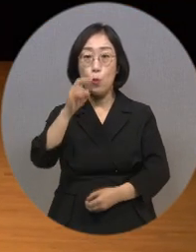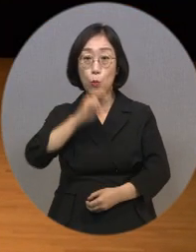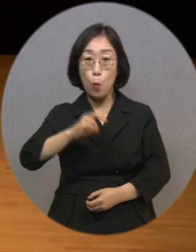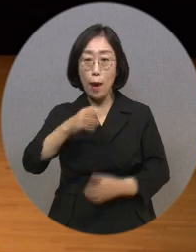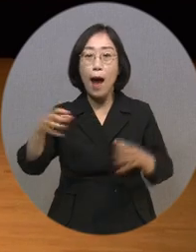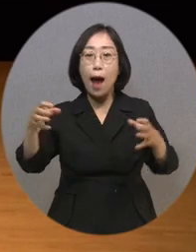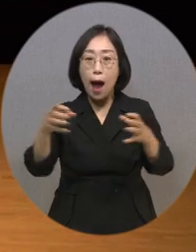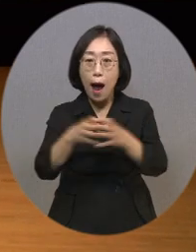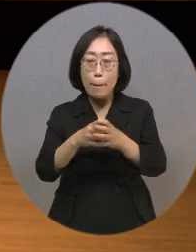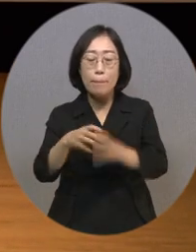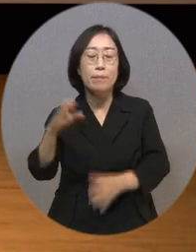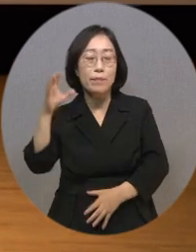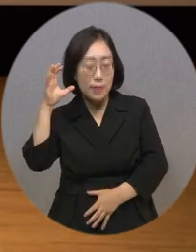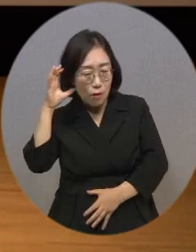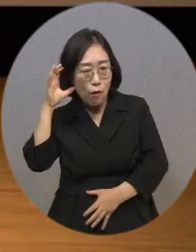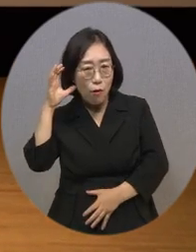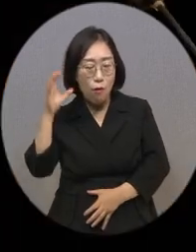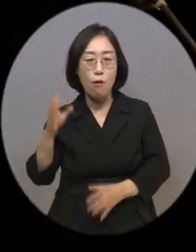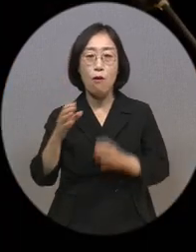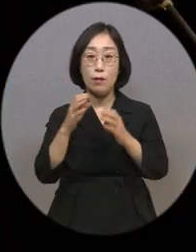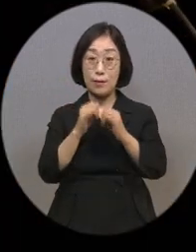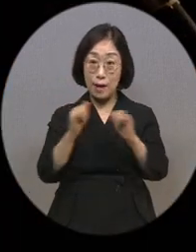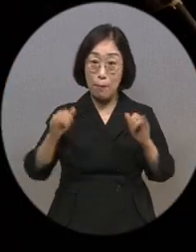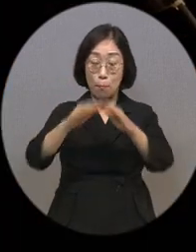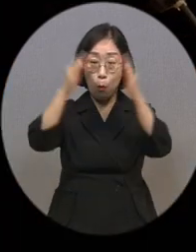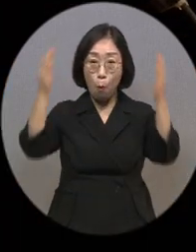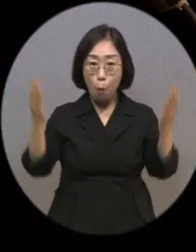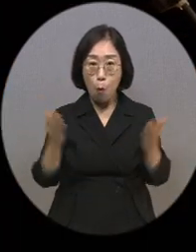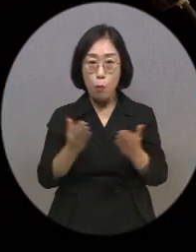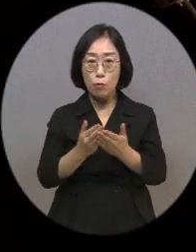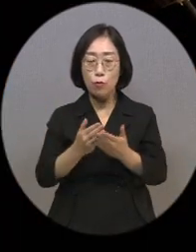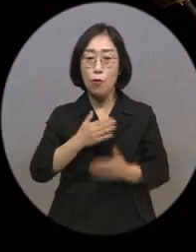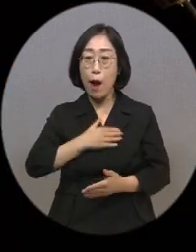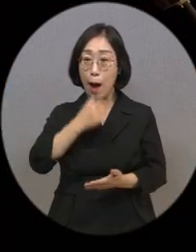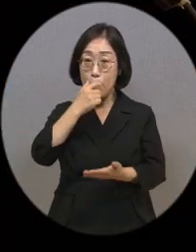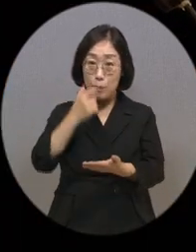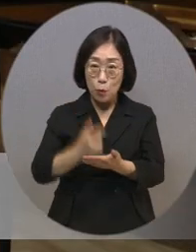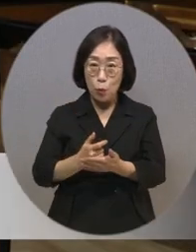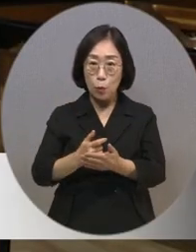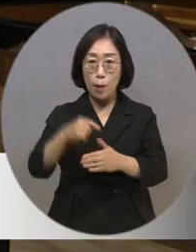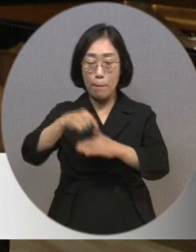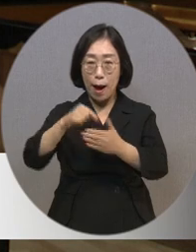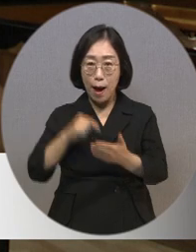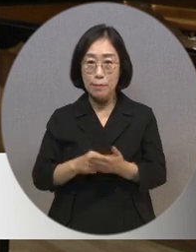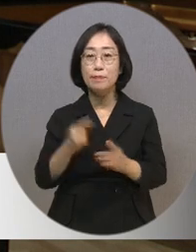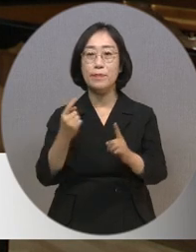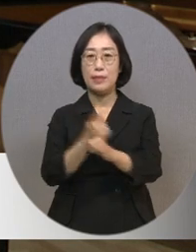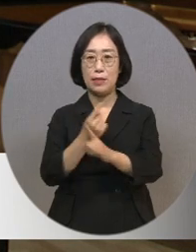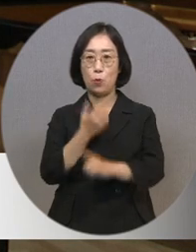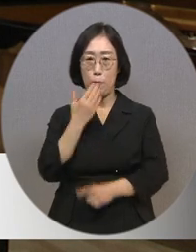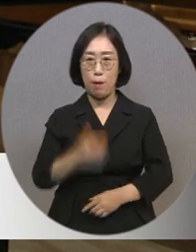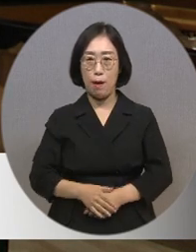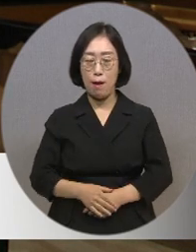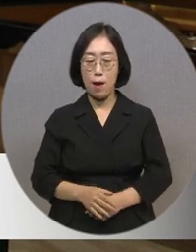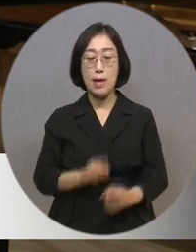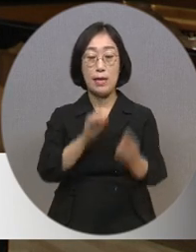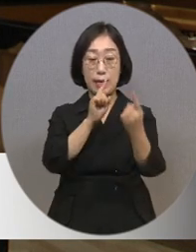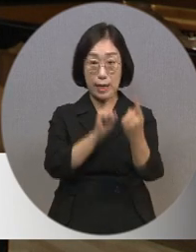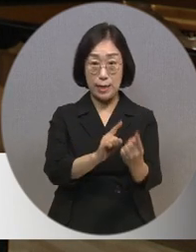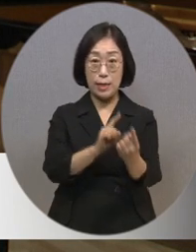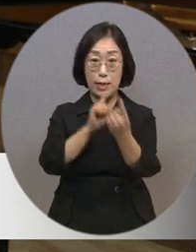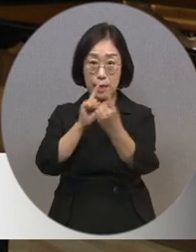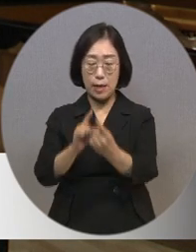느껴 이를 통해 관객들이 감동과 심리적 치유를 받게 되었습니다. 1대1 상담을 통해서 지금 내